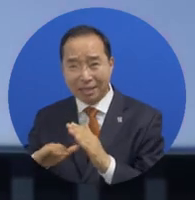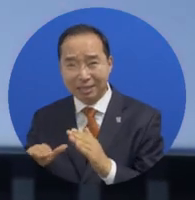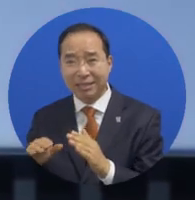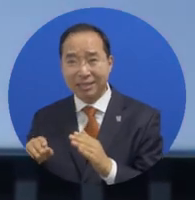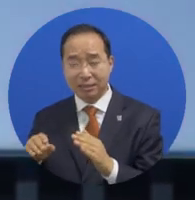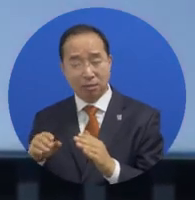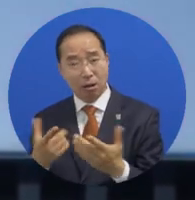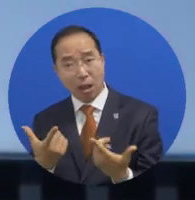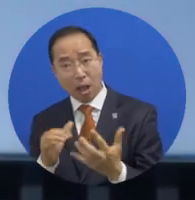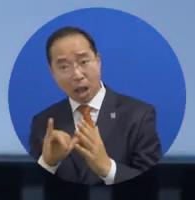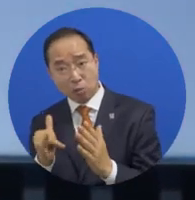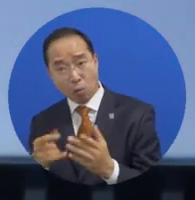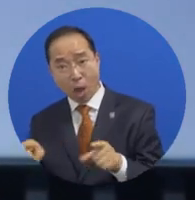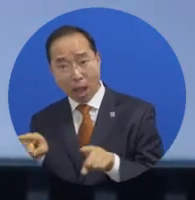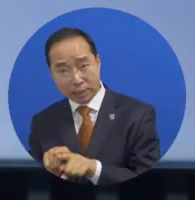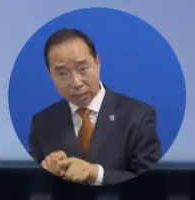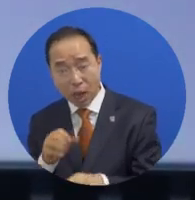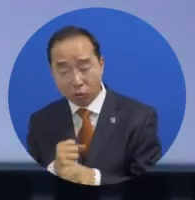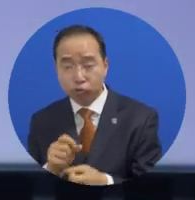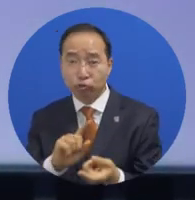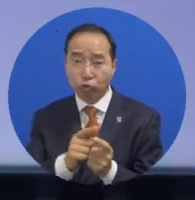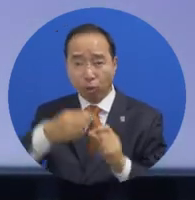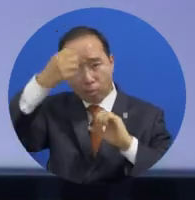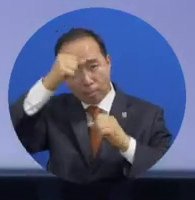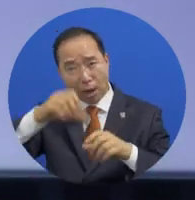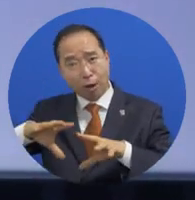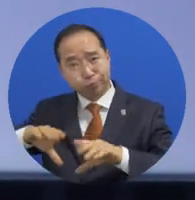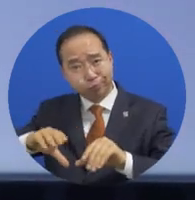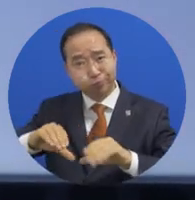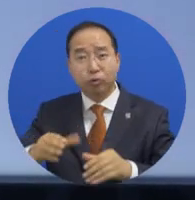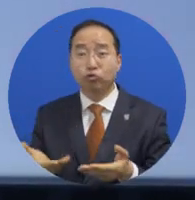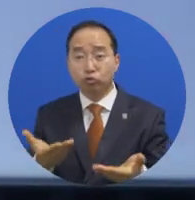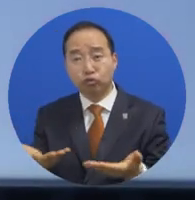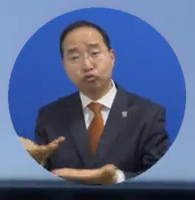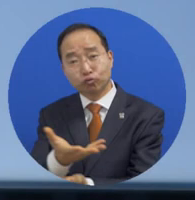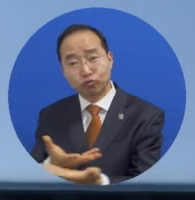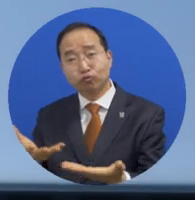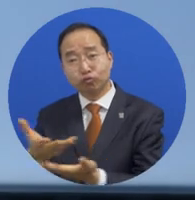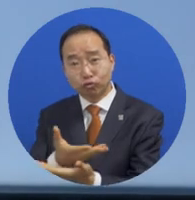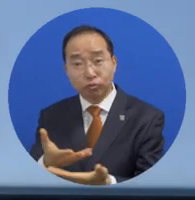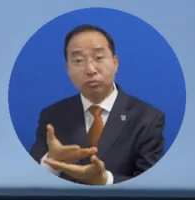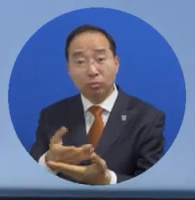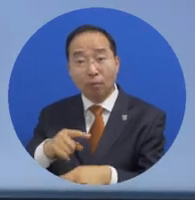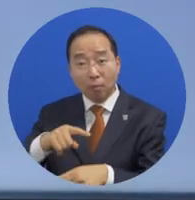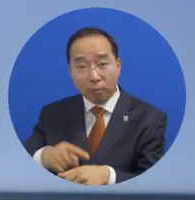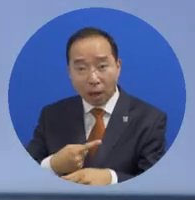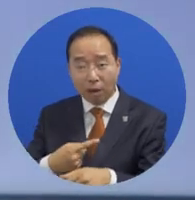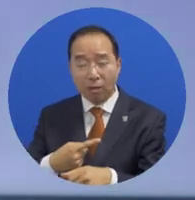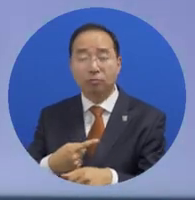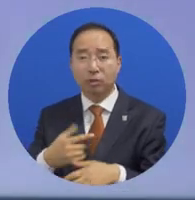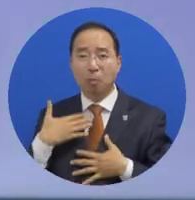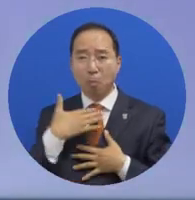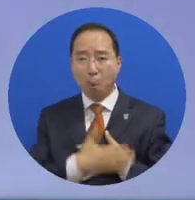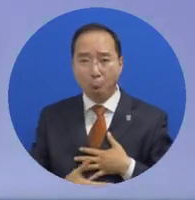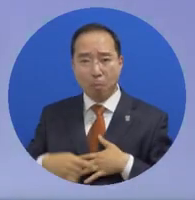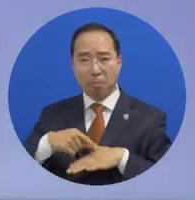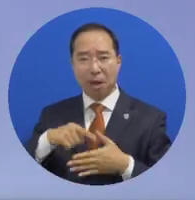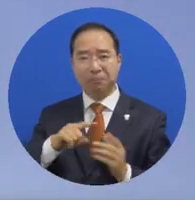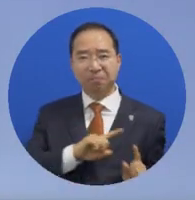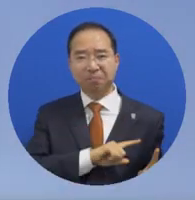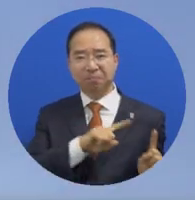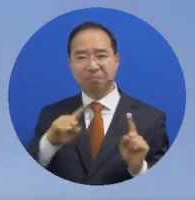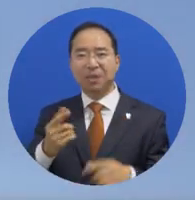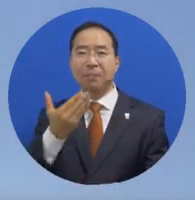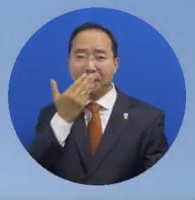집안일을 함께하고 또 서로 발마사지를 해주고 어쩌면 이 작은 것들로 인해서 우리의 몸과